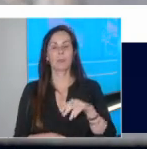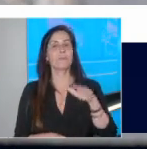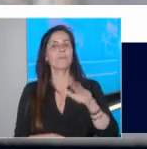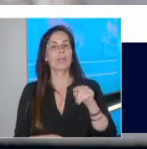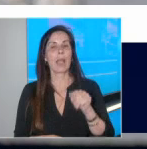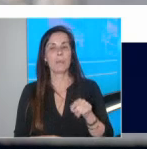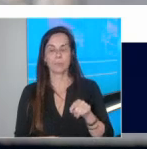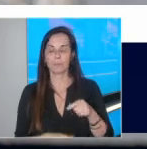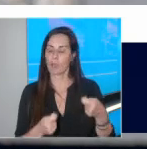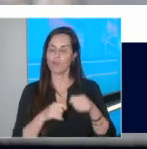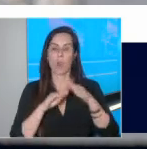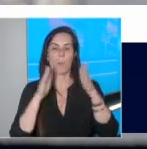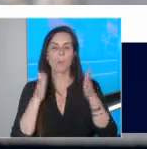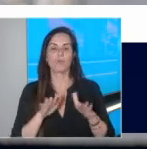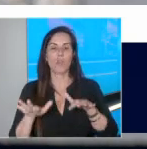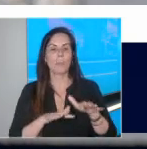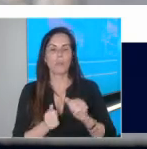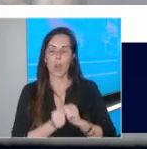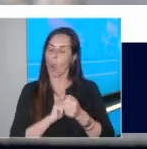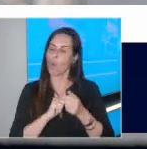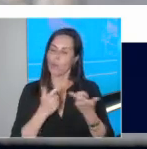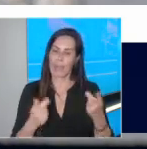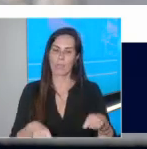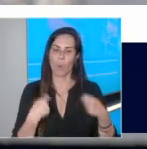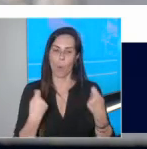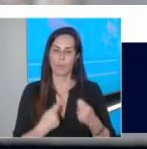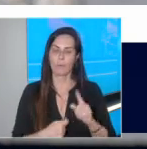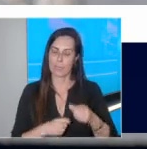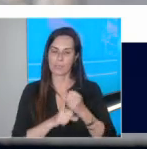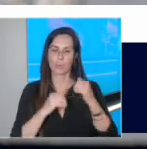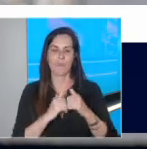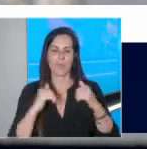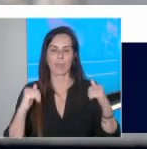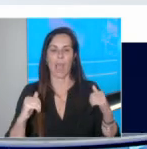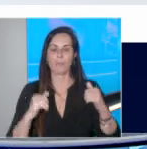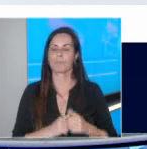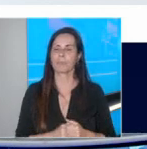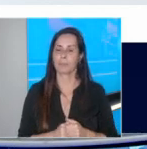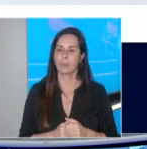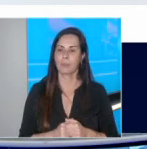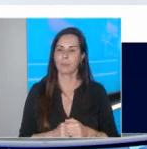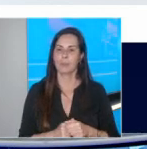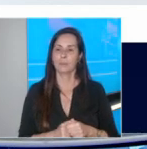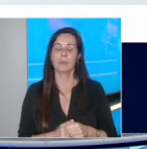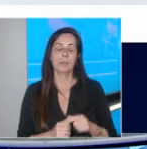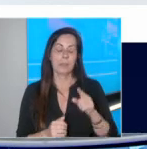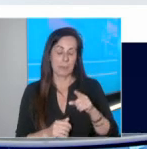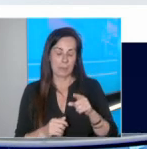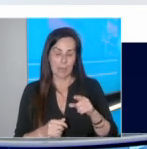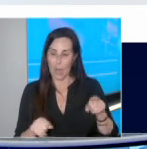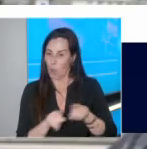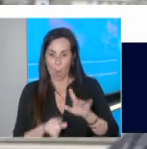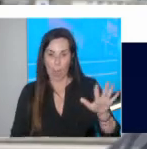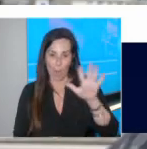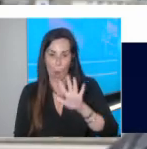כשמדובר במוסדות ממשלתיים או חינוכיים. בדיוק, ואיפשהו זה האוקסימורון, כי בניגוד